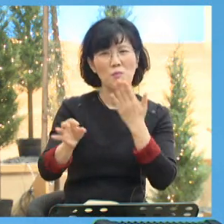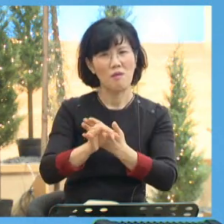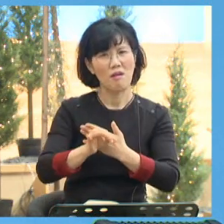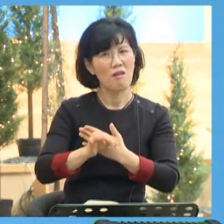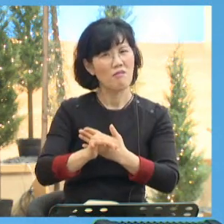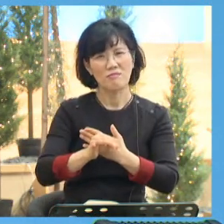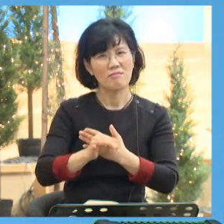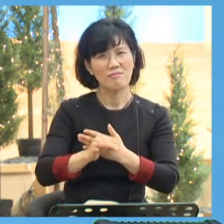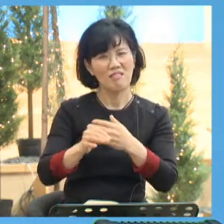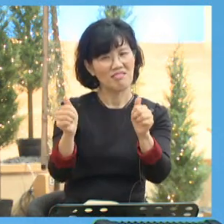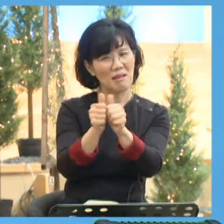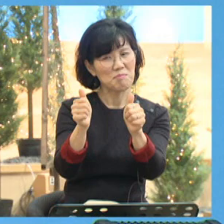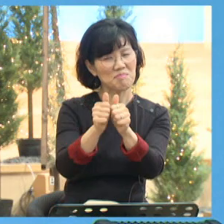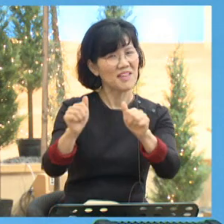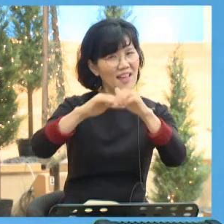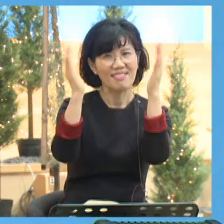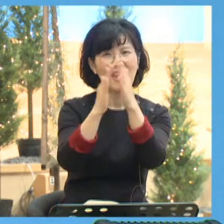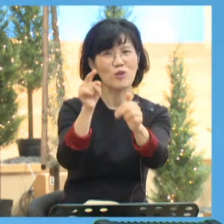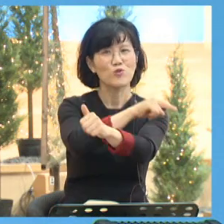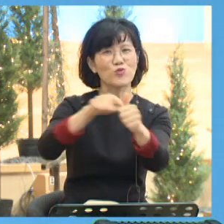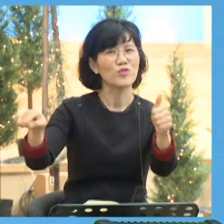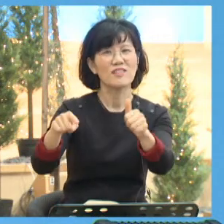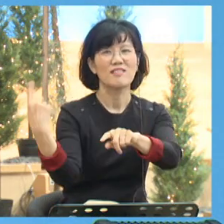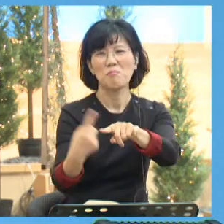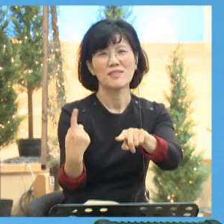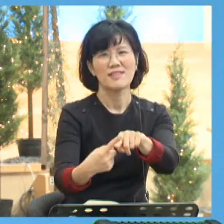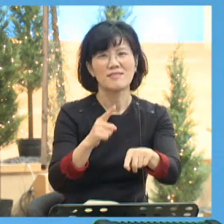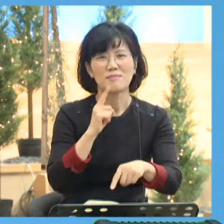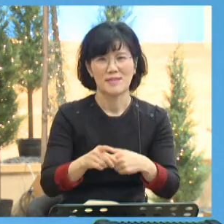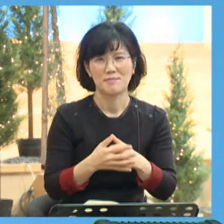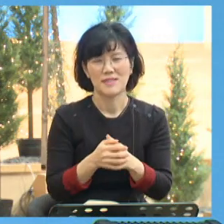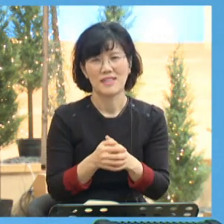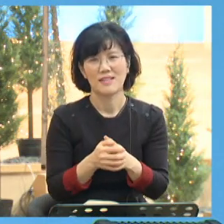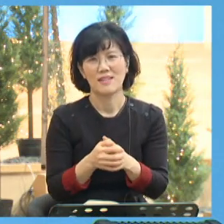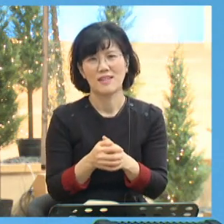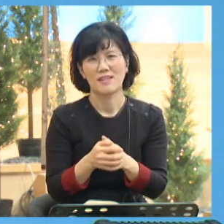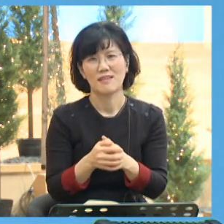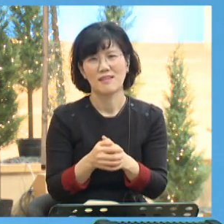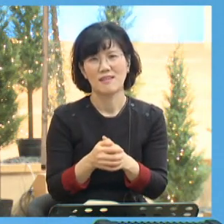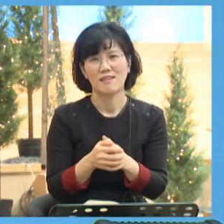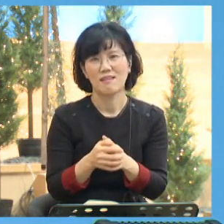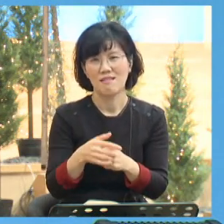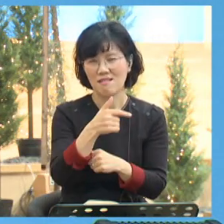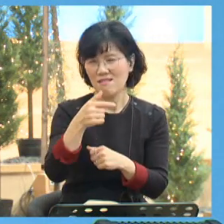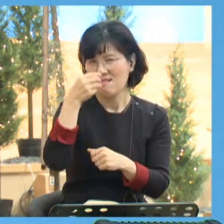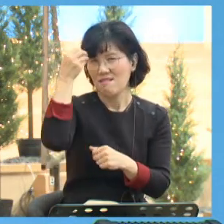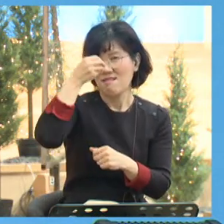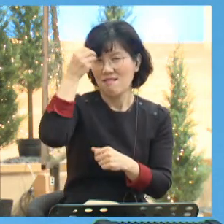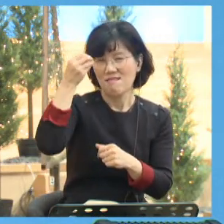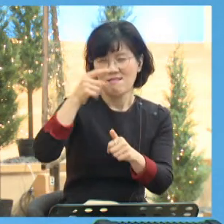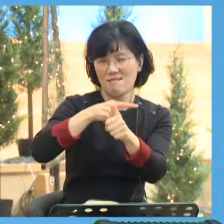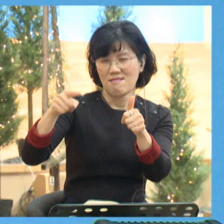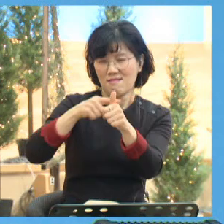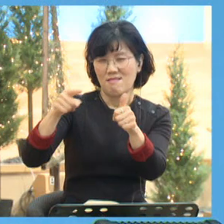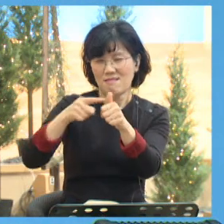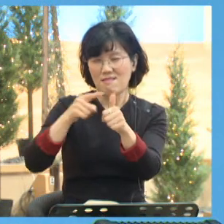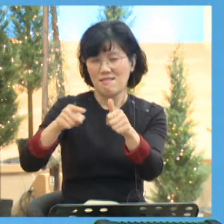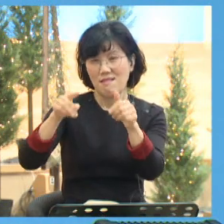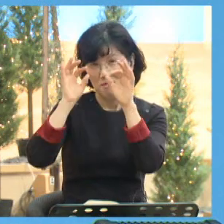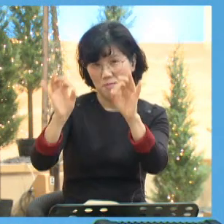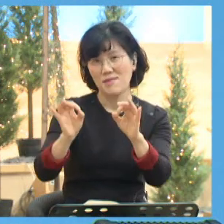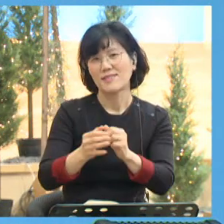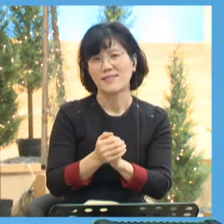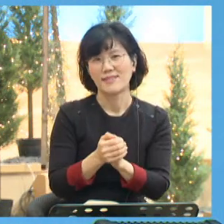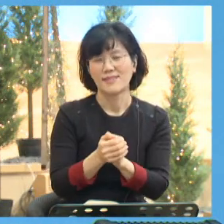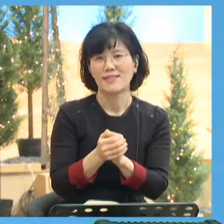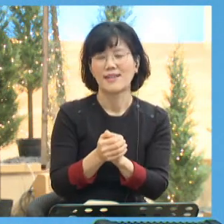왠만한 장전 다 죽인 거다 싹다 줍니다 엄청난 살육을 보면서 물론